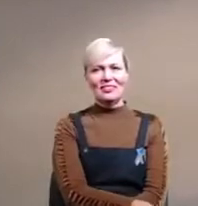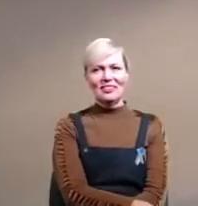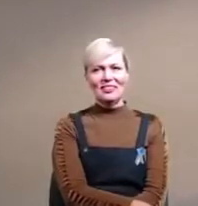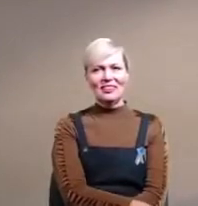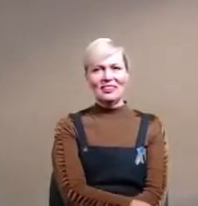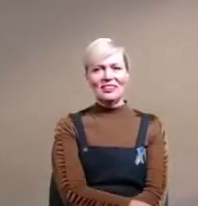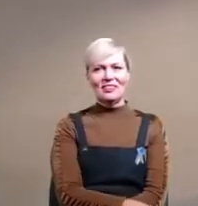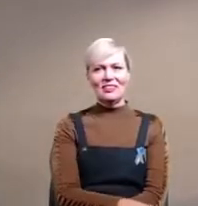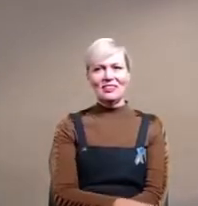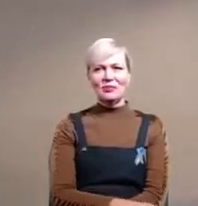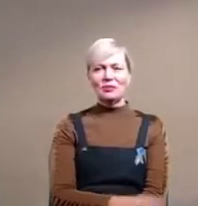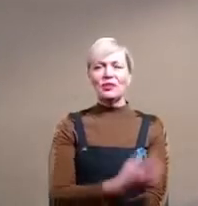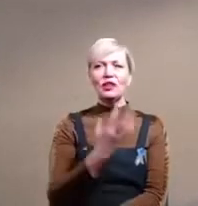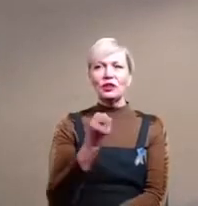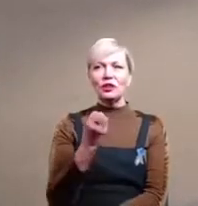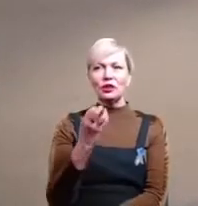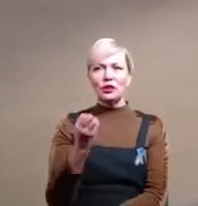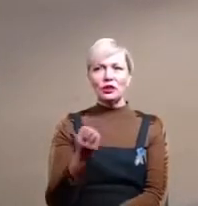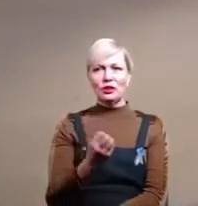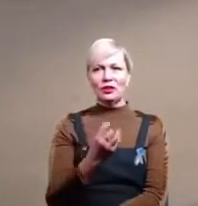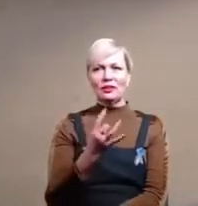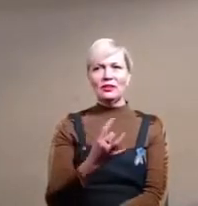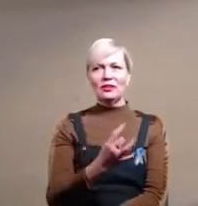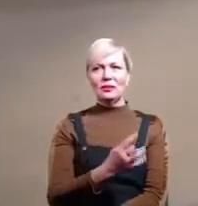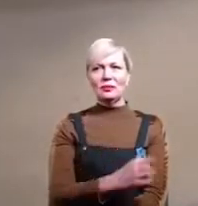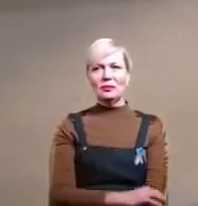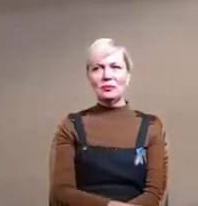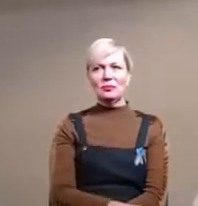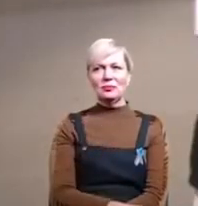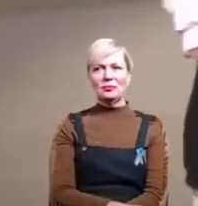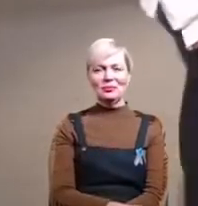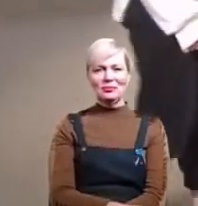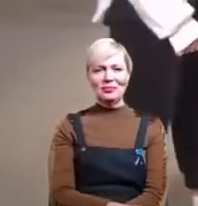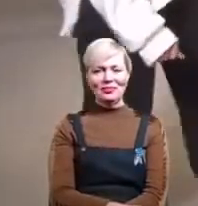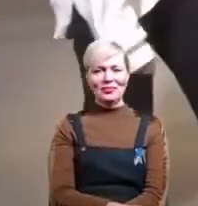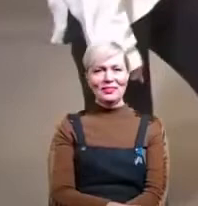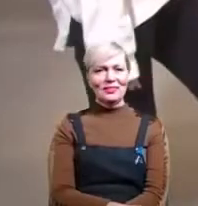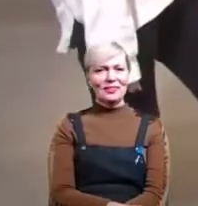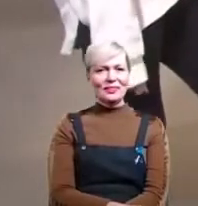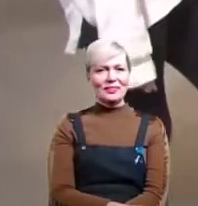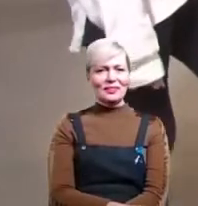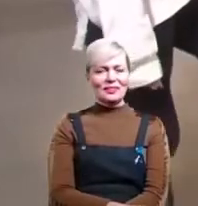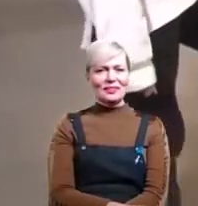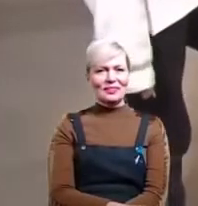Поехали еще разочек с момента. Закрутились и дальше.